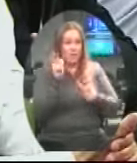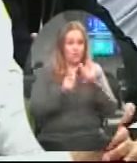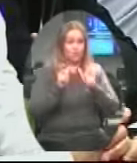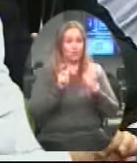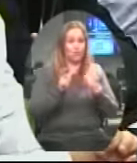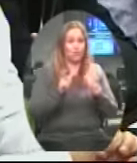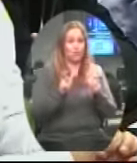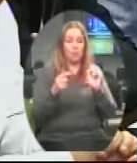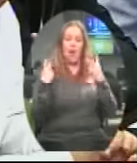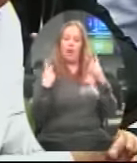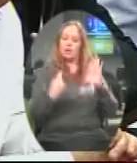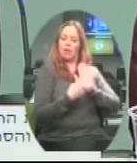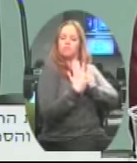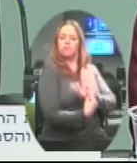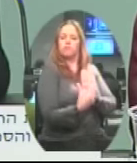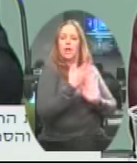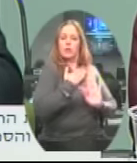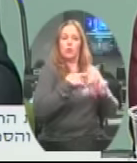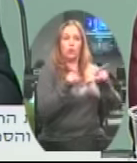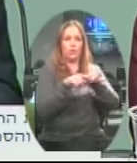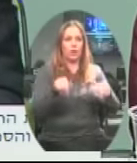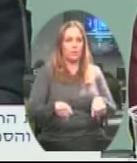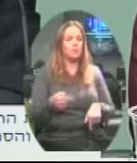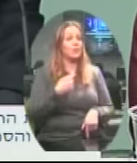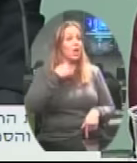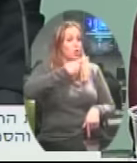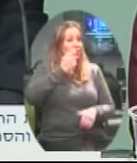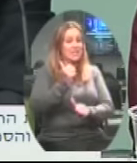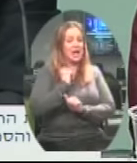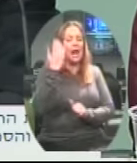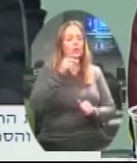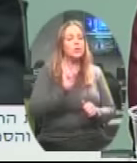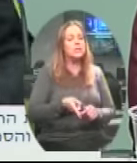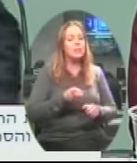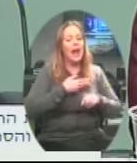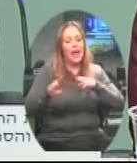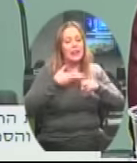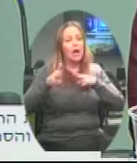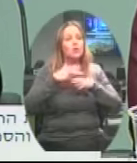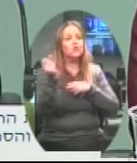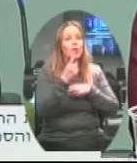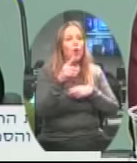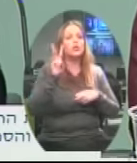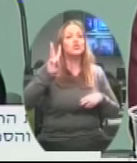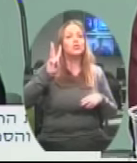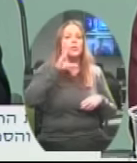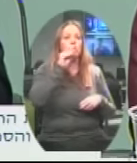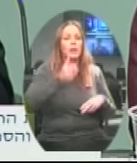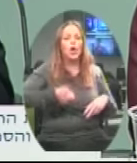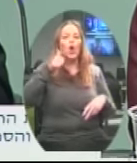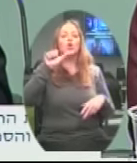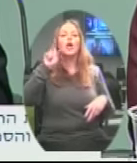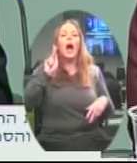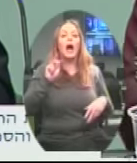אותה בתקשורת, אותו דבר כאן. כדוברת צה"ל, היינו צריכים לנקות שבוע ימים אחרי ששטרן דיבר כראש אכ"א. זו הייתה